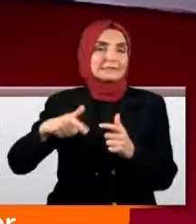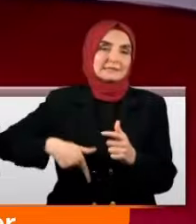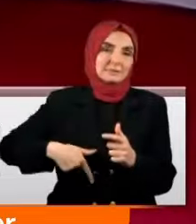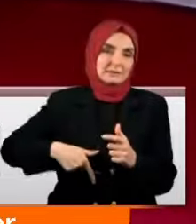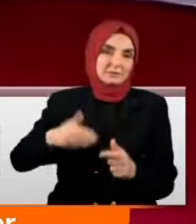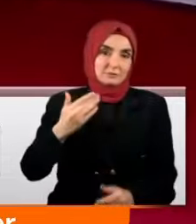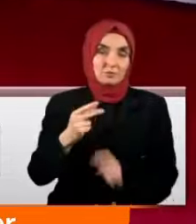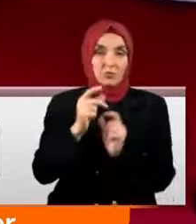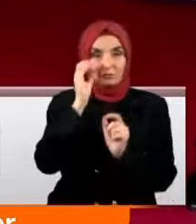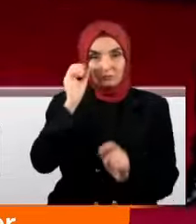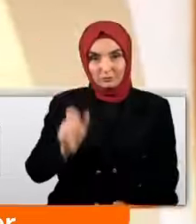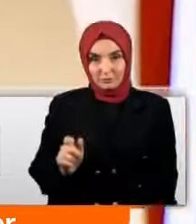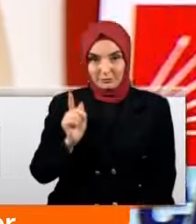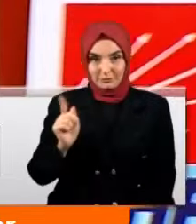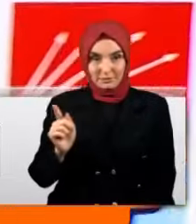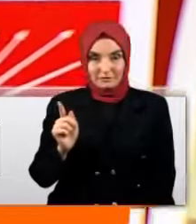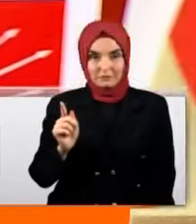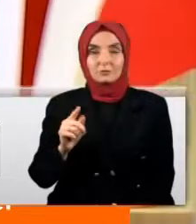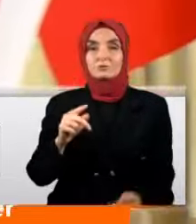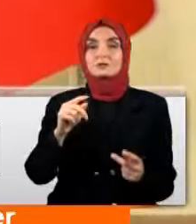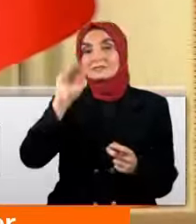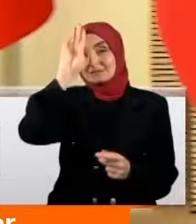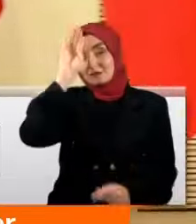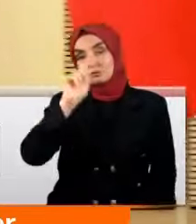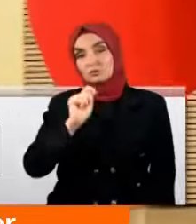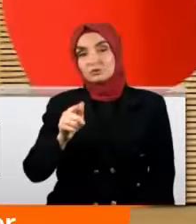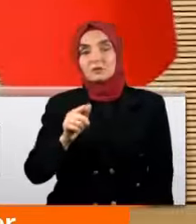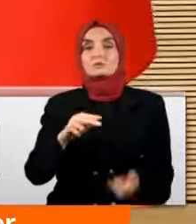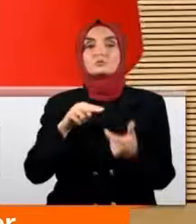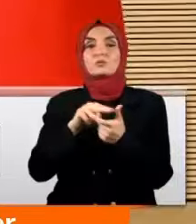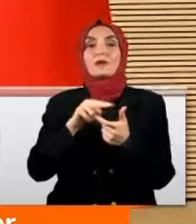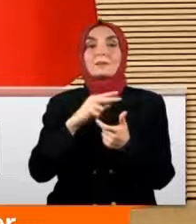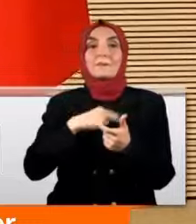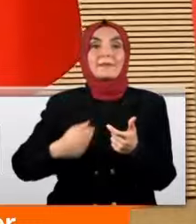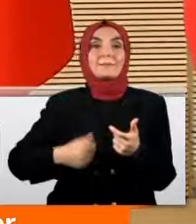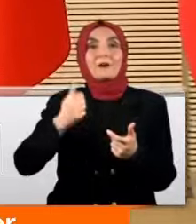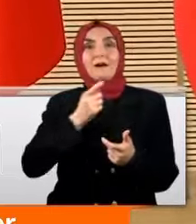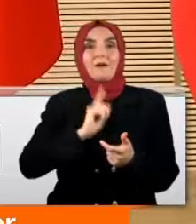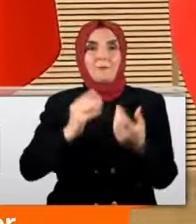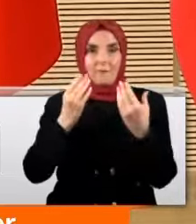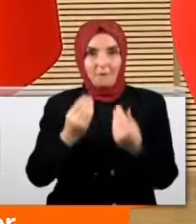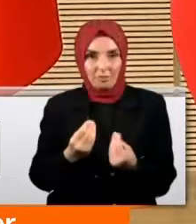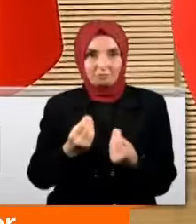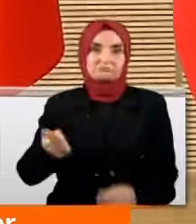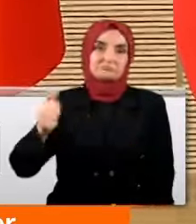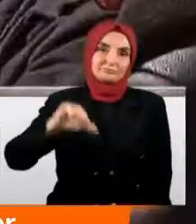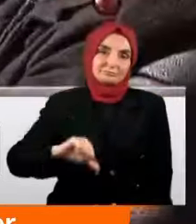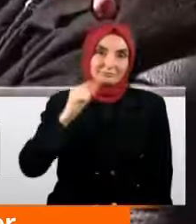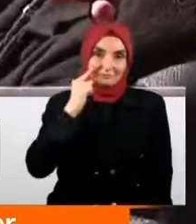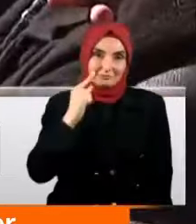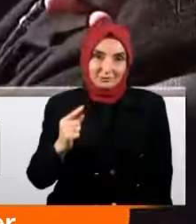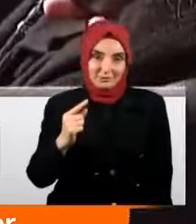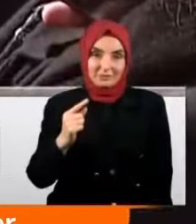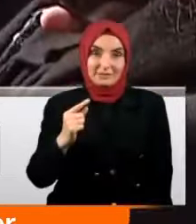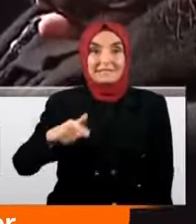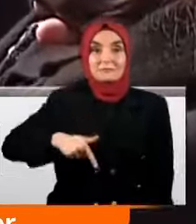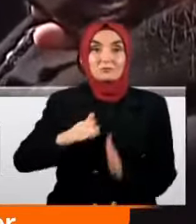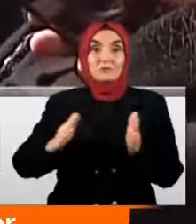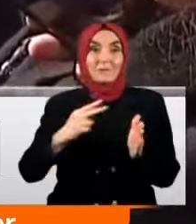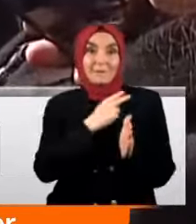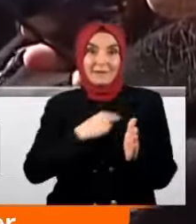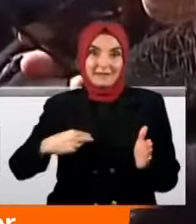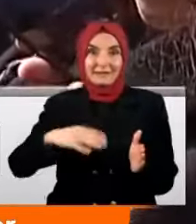Özgür Özel, Ümraniye'den belediye başkan adayı yaptı ama seçilemeyen Aykut Erdoğdu'nun belediyede genel sekreter olmasını